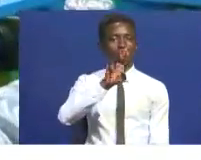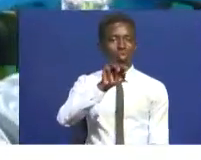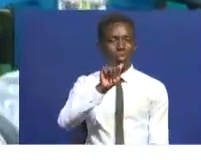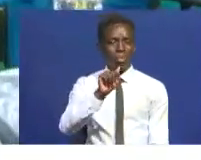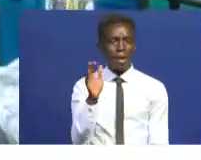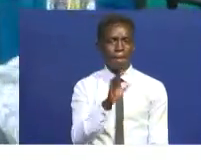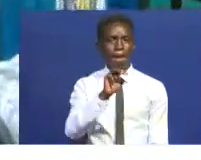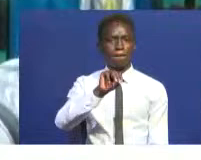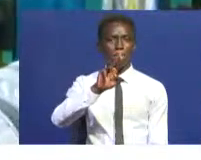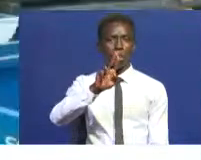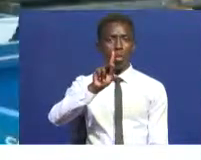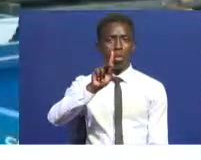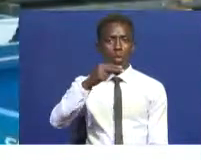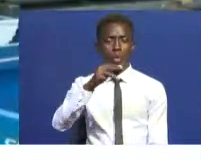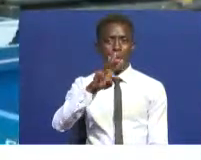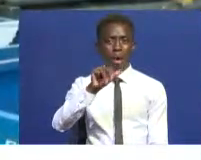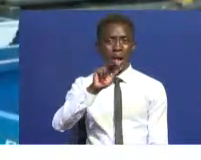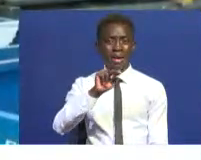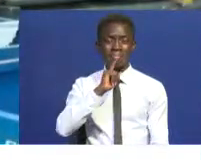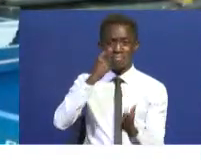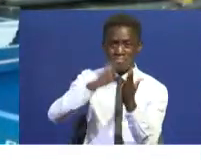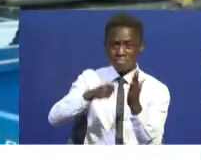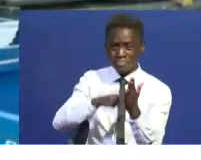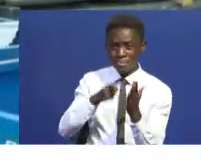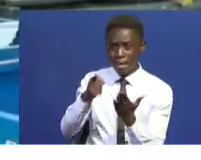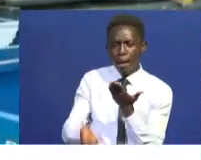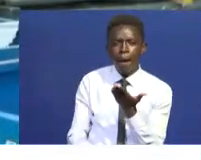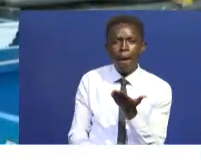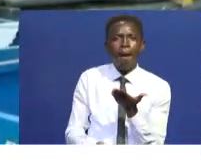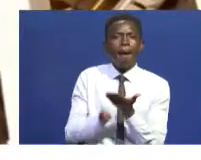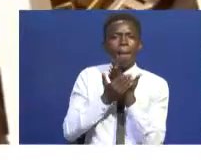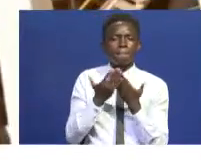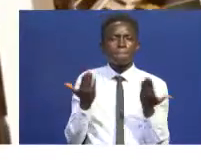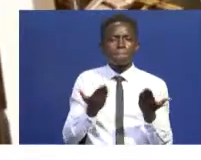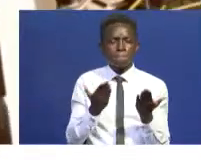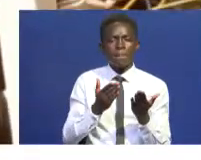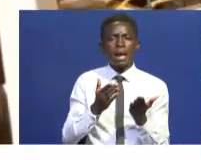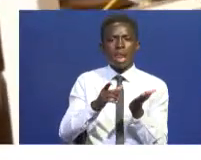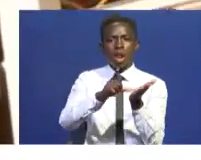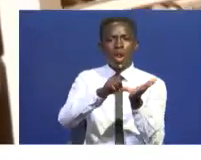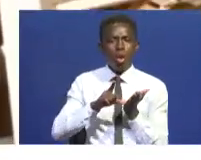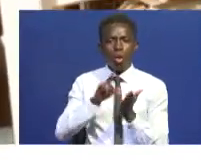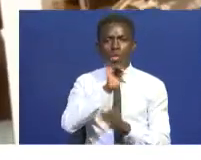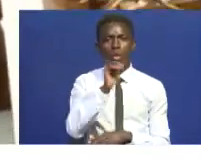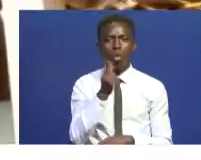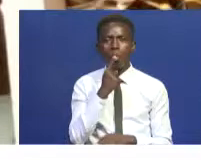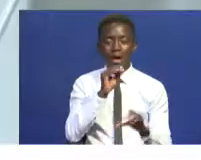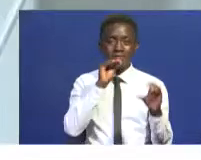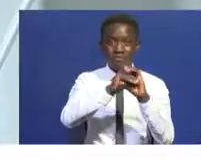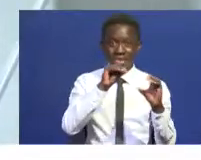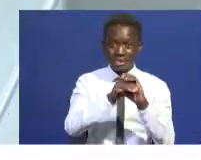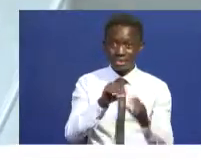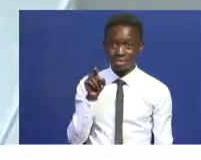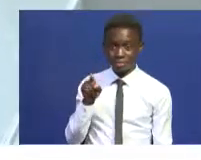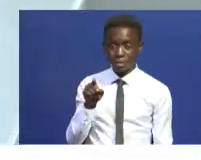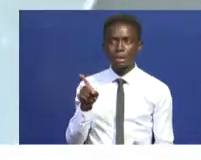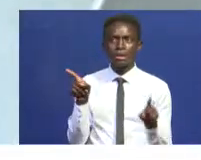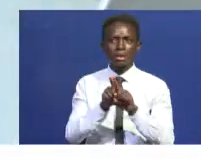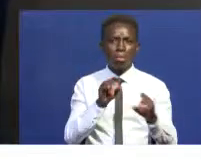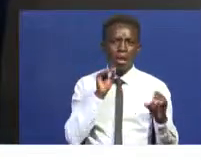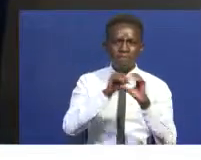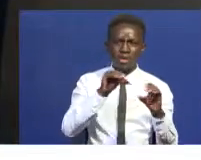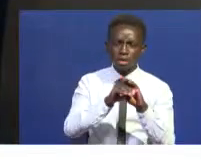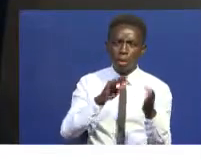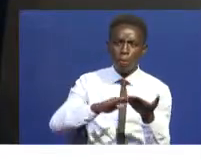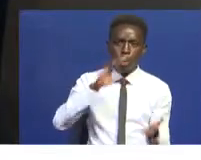hayo yatatumiwa kubuni hazina ya kutoa mikopo kwa watengenezaji bidhaa na wawekezaji ili kuwawezesha kupanua shughuli